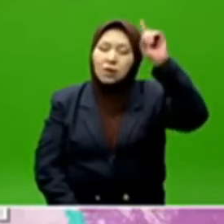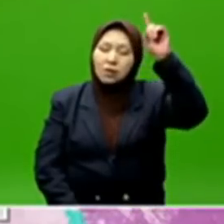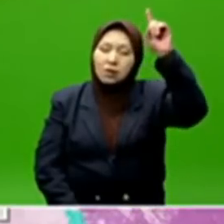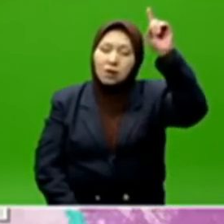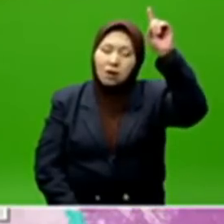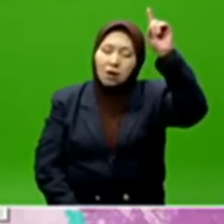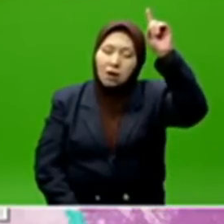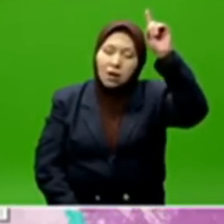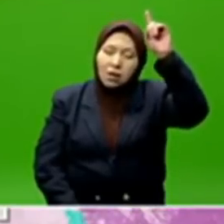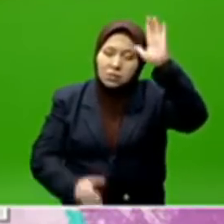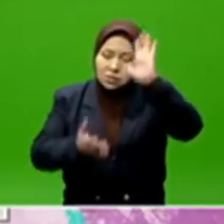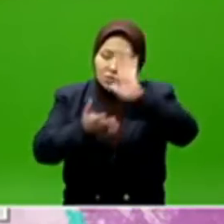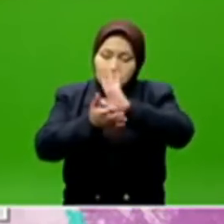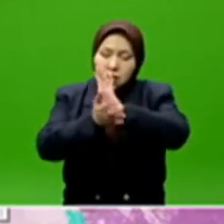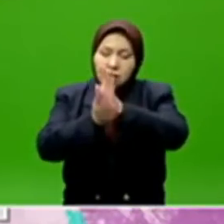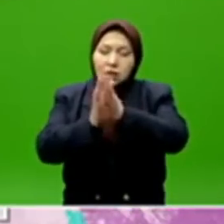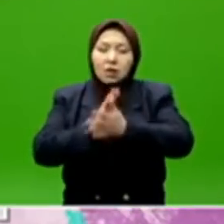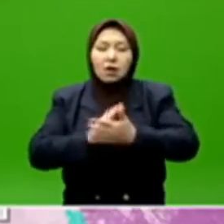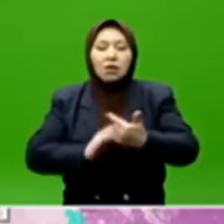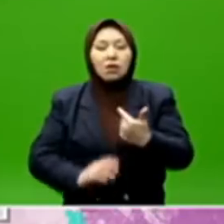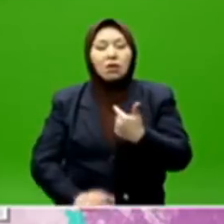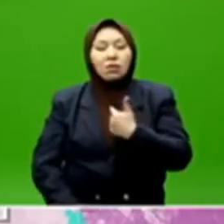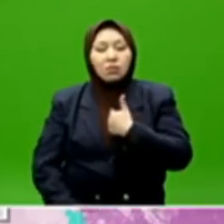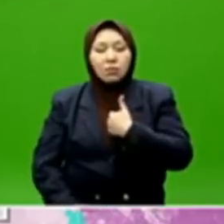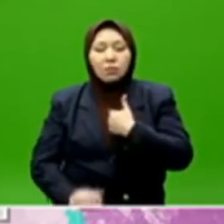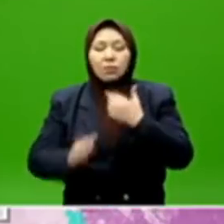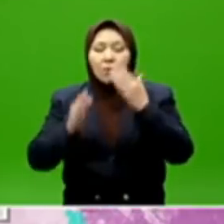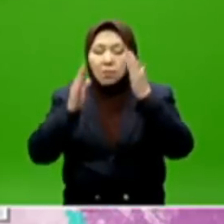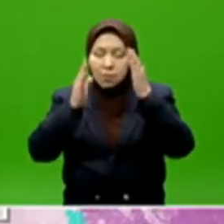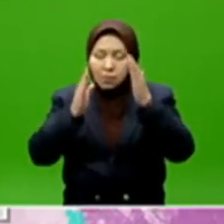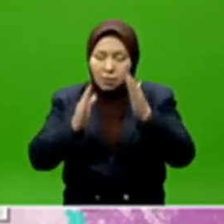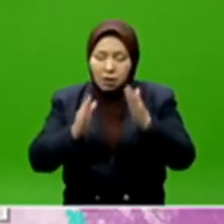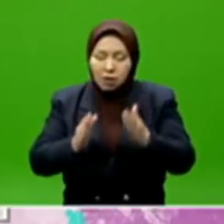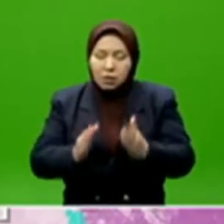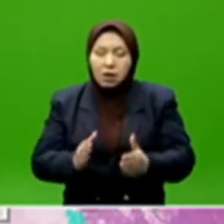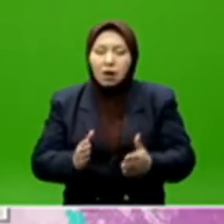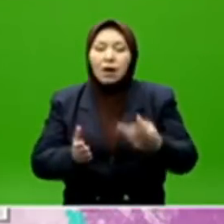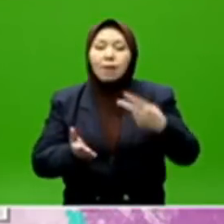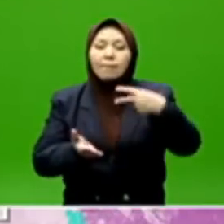رب اجعلني مقيم الصلاة